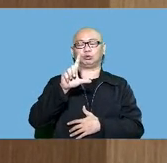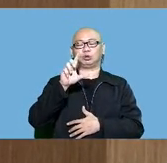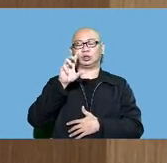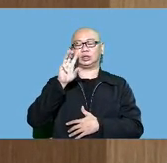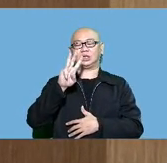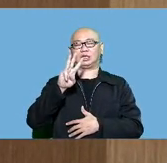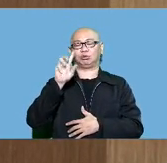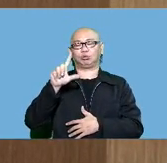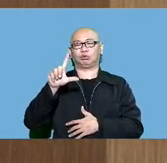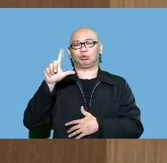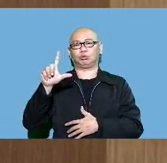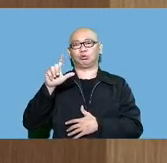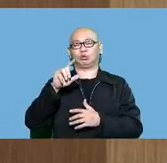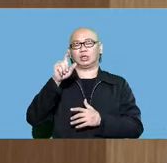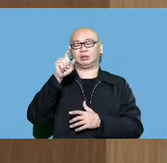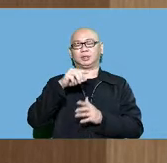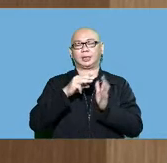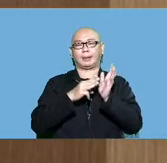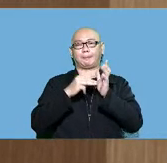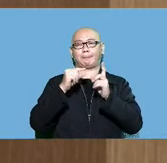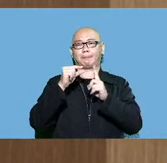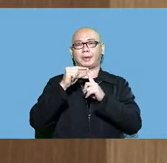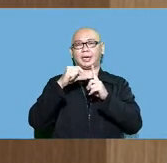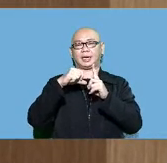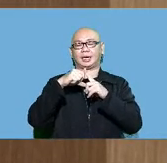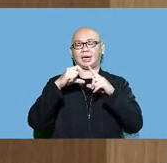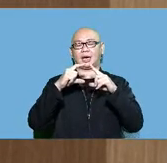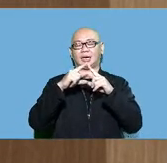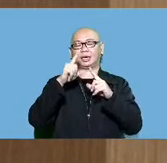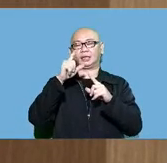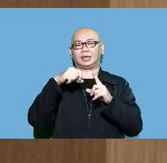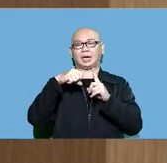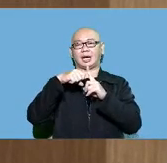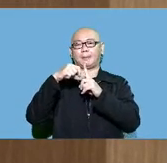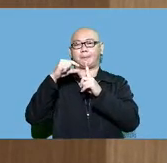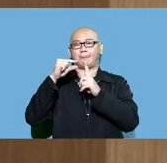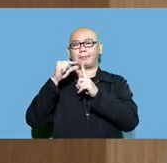70377 garis miring MPK A garis miring KP